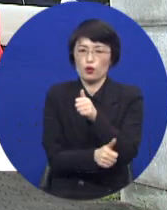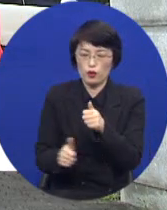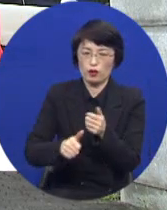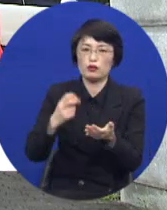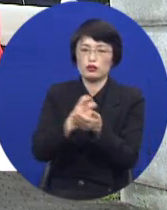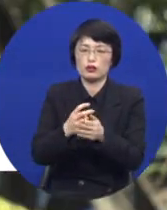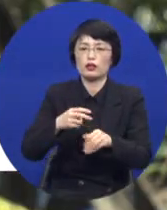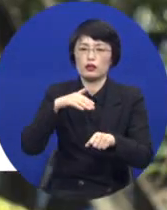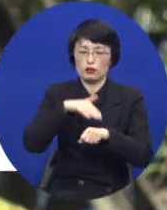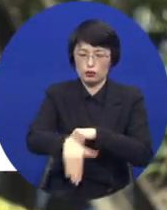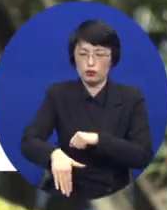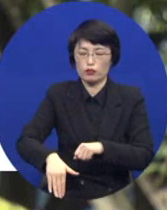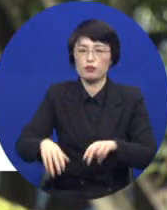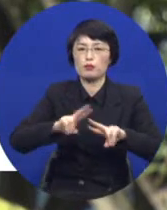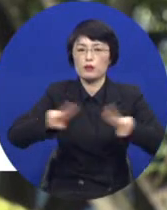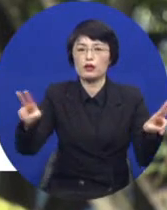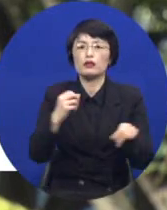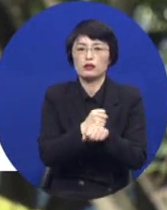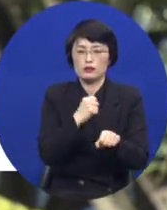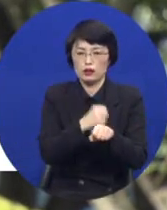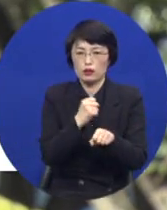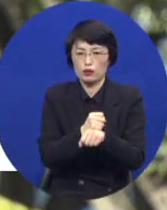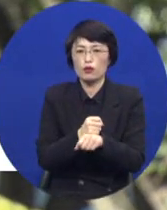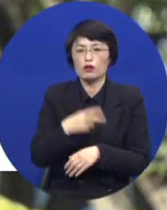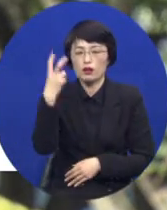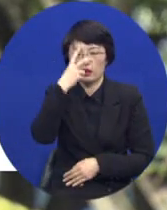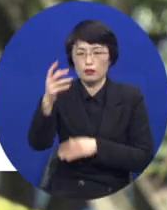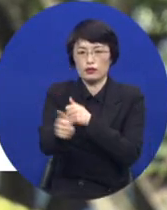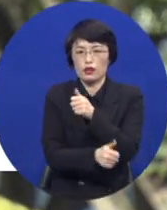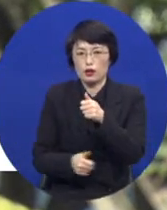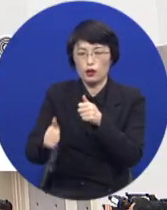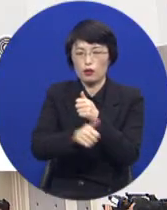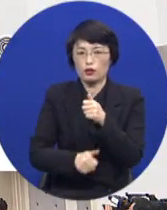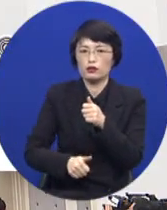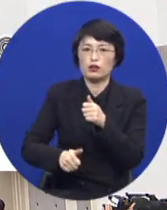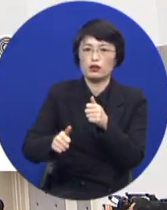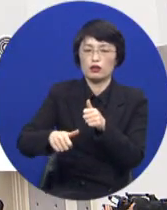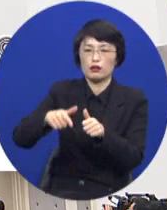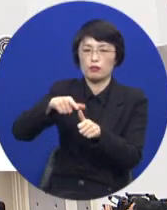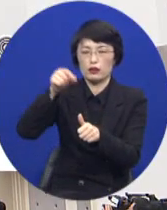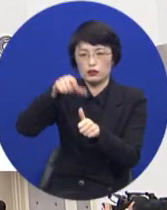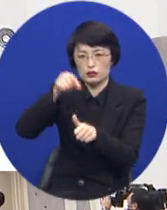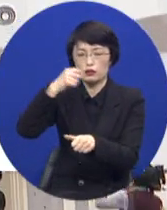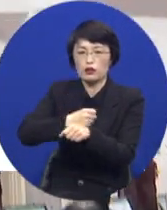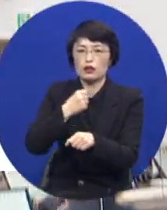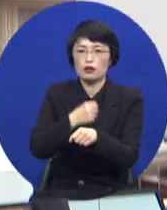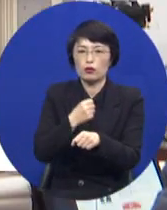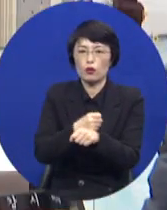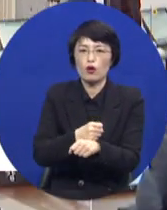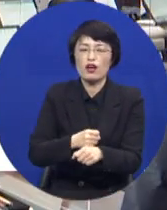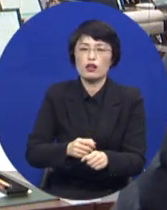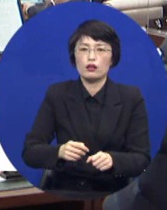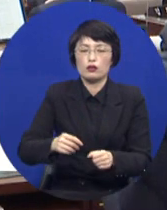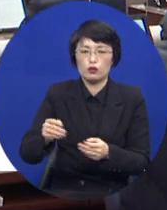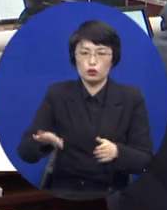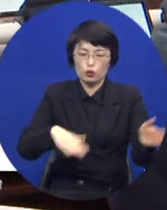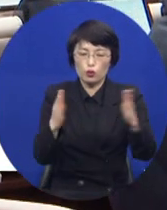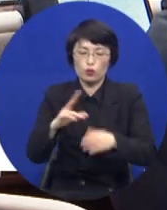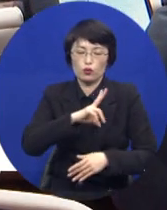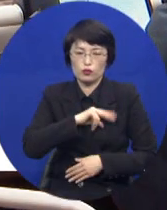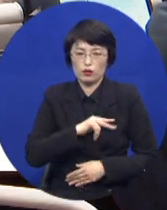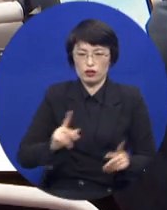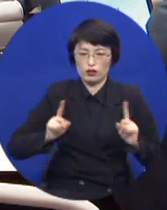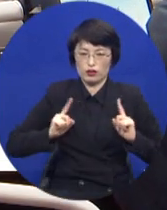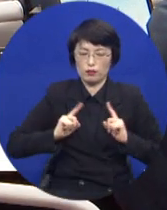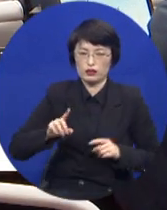귀환을 공모 추천 위원회에서 선출하며 도의원 의 공직 겸직 은 반대한다는 의견을 도 위해 제출했습니다